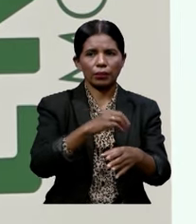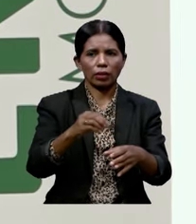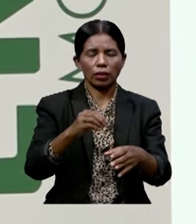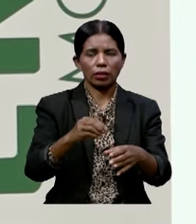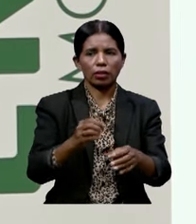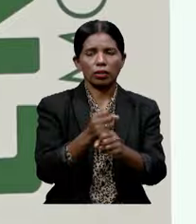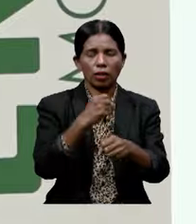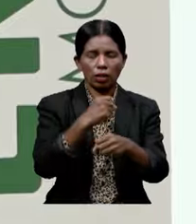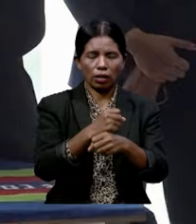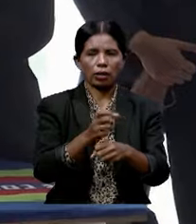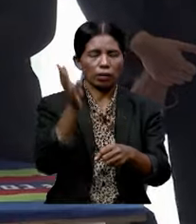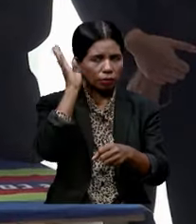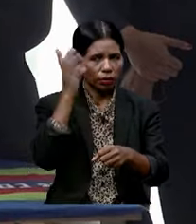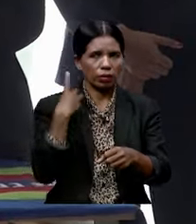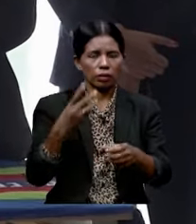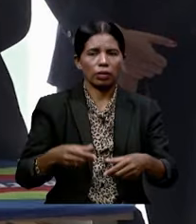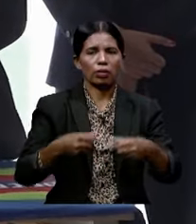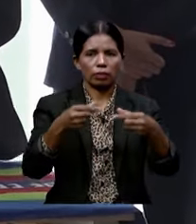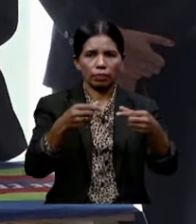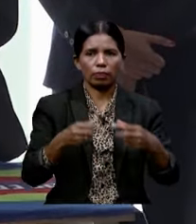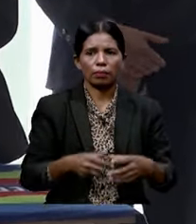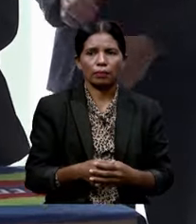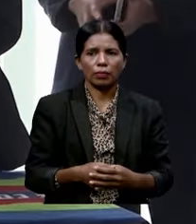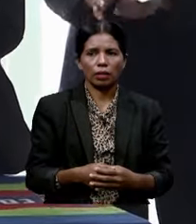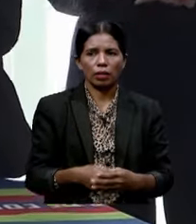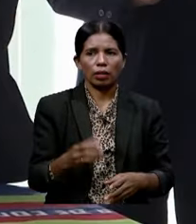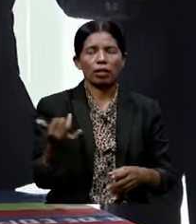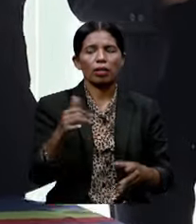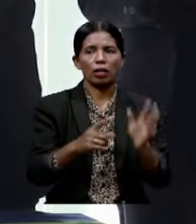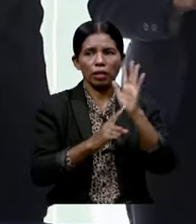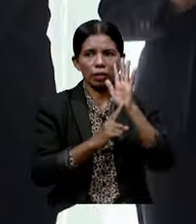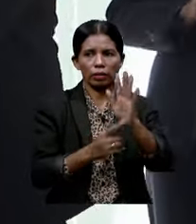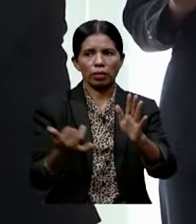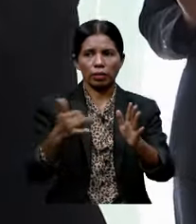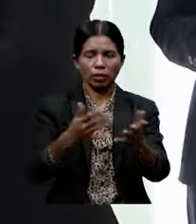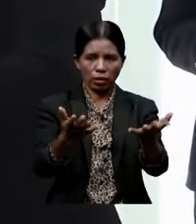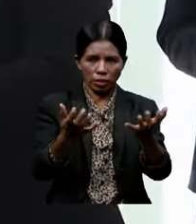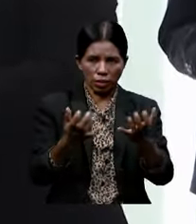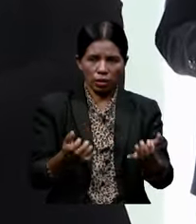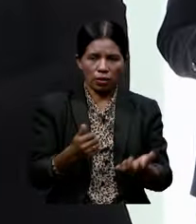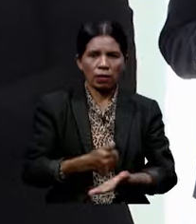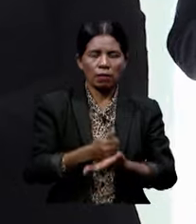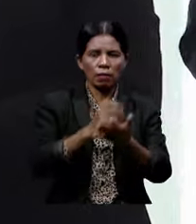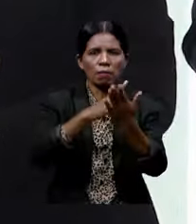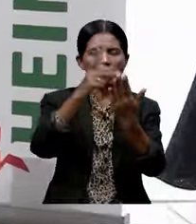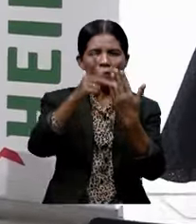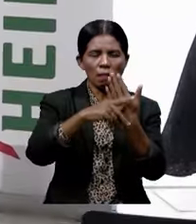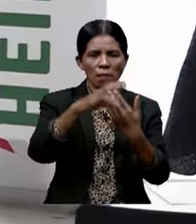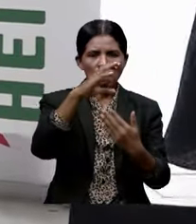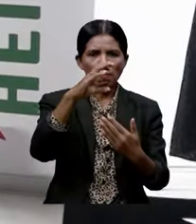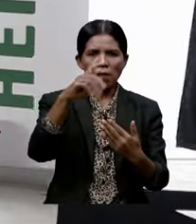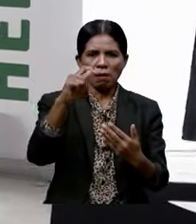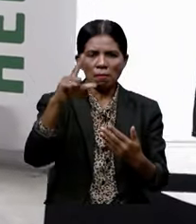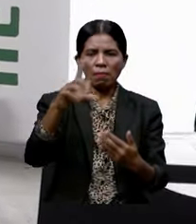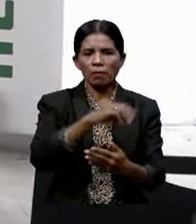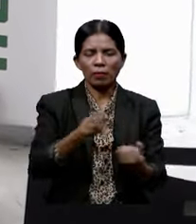serveja ba be bele uzo posu si Timor. Patrocinador sira hato sirnya disponibilidadi ho di apoya programa CCT linian nune